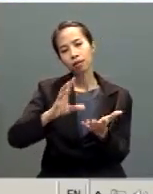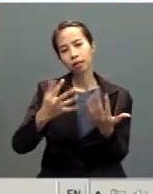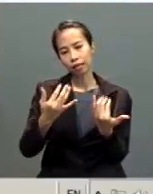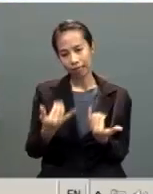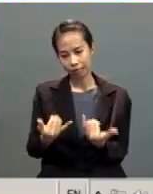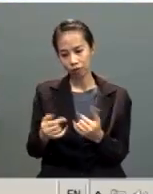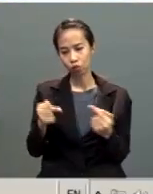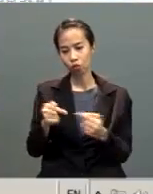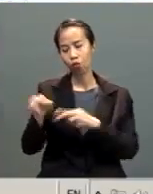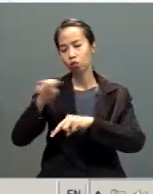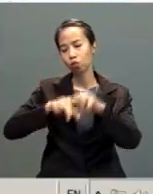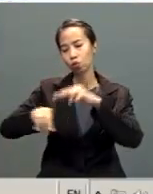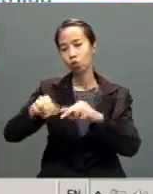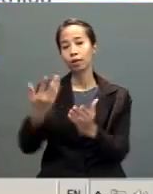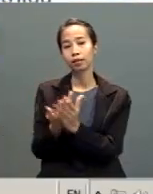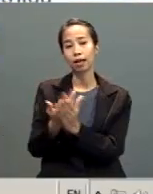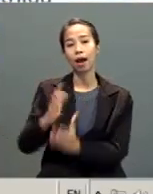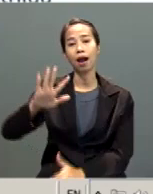อยู่ในเกษตรกรนะคะที่ผ่านมารัฐบาลใช้ฐานข้อมูลเกษตรกรชุดเดียวกันนี้ในการให้ความช่วยเหลือเกษตรกรว่าจะเป็นค่าเพาะปลูกค่าเกี่ยวค่าปัจจัยการผลิตดังนั้นในการคัดกรองมาตรการเยียวยา5,000